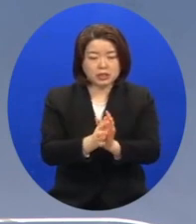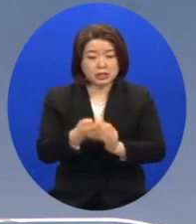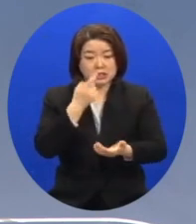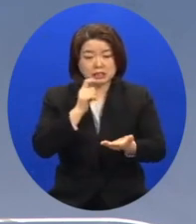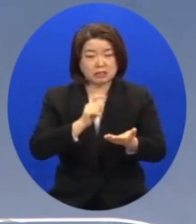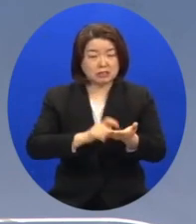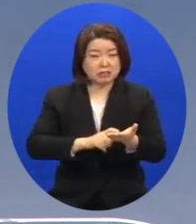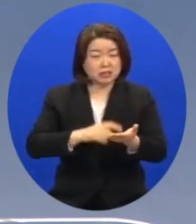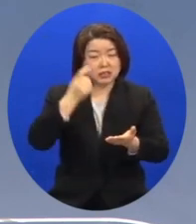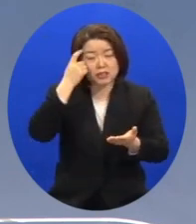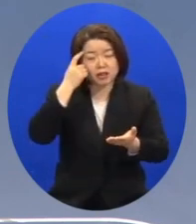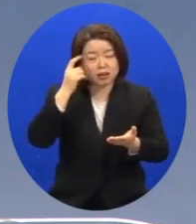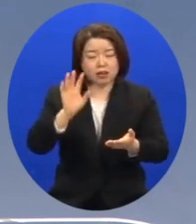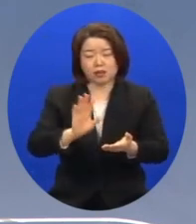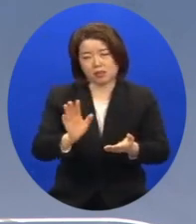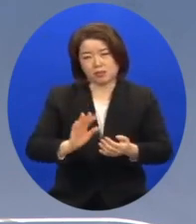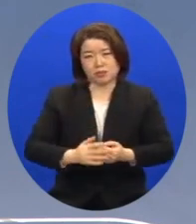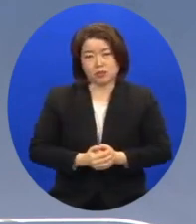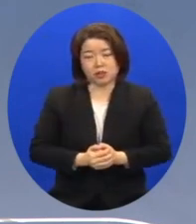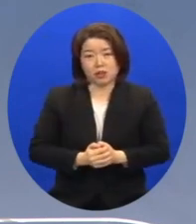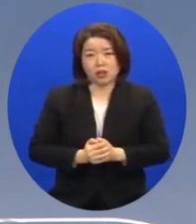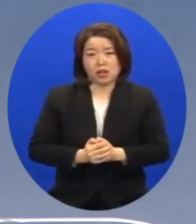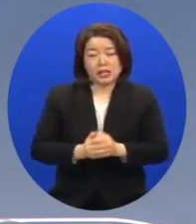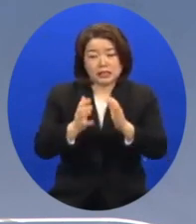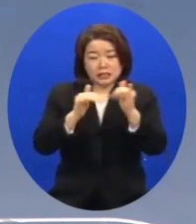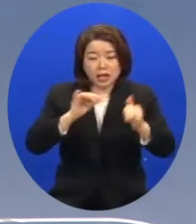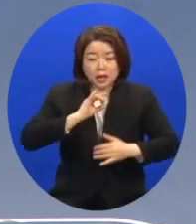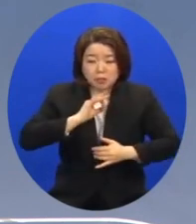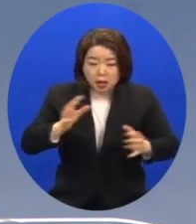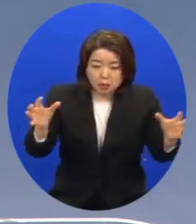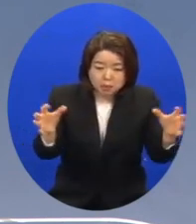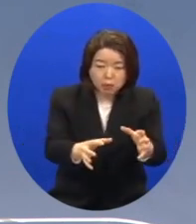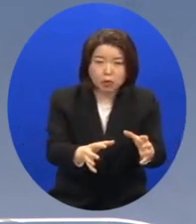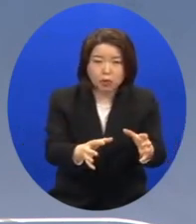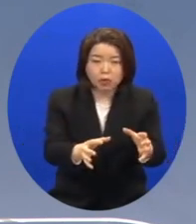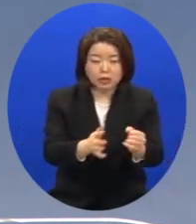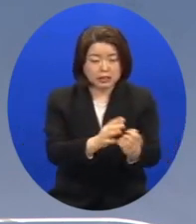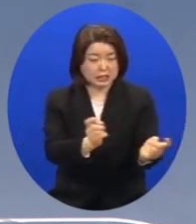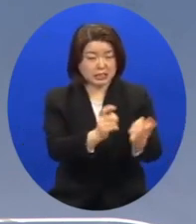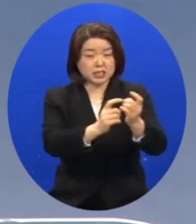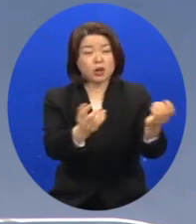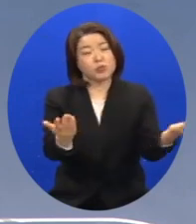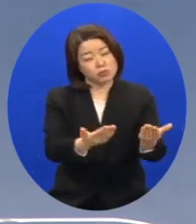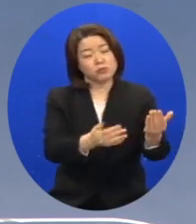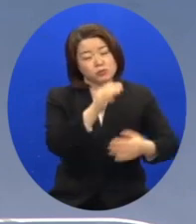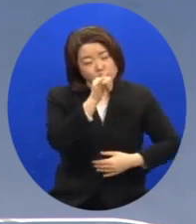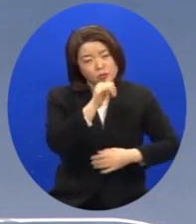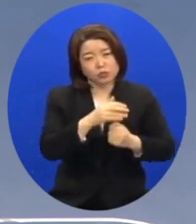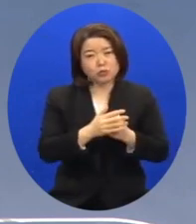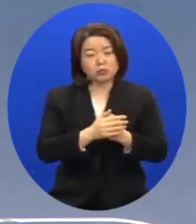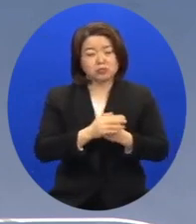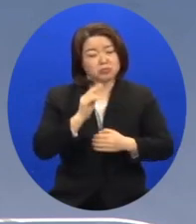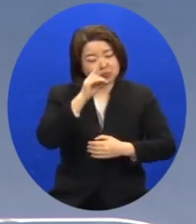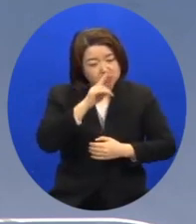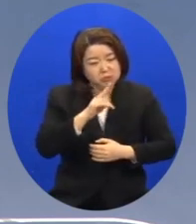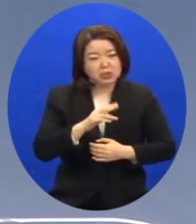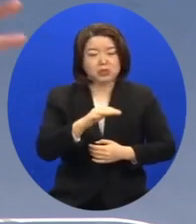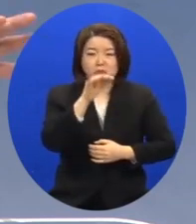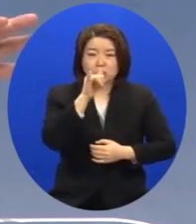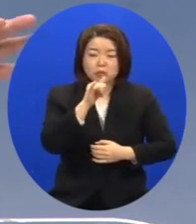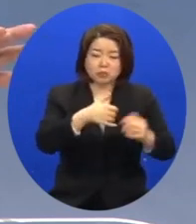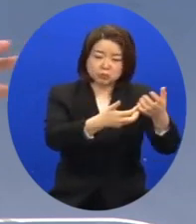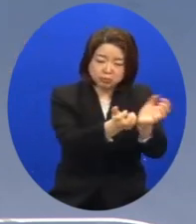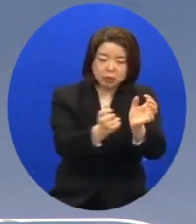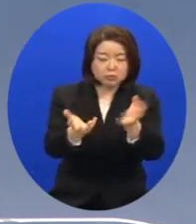공동체가 아닙니다 그냥 사람들끼리 모여 쓰니까 멋사 울림 길도 있고 지기 질투도 있고 서로